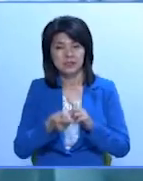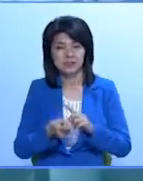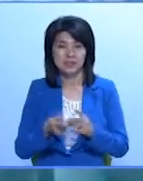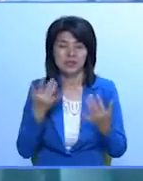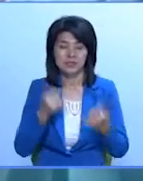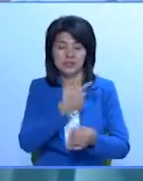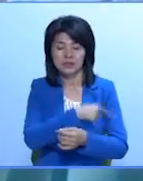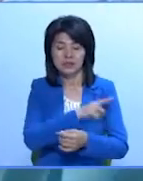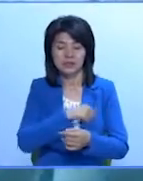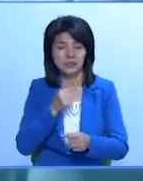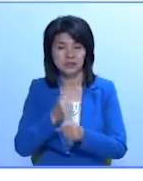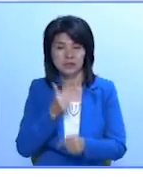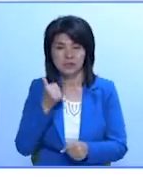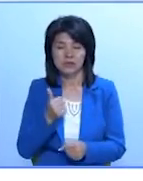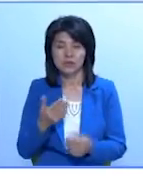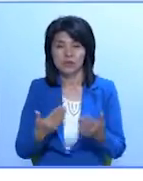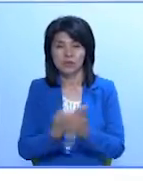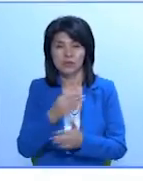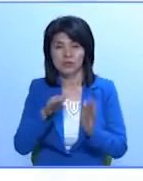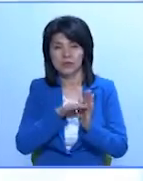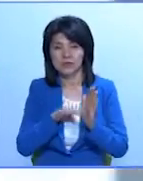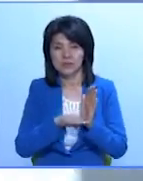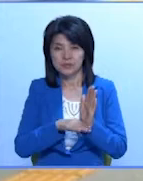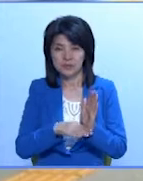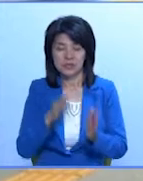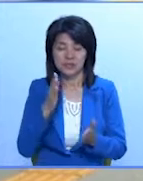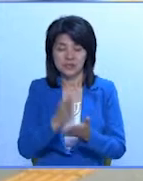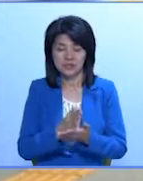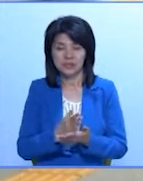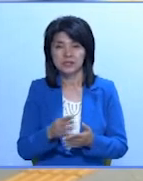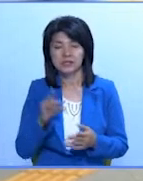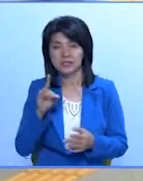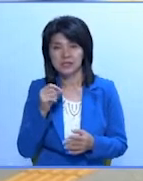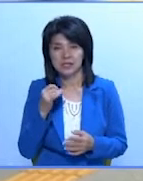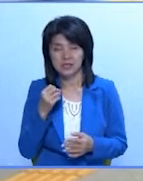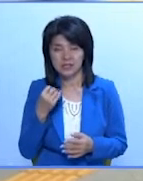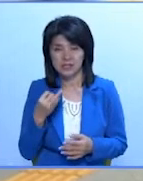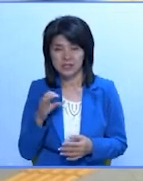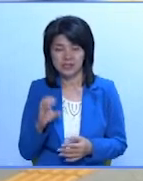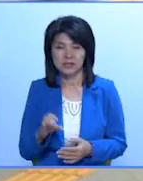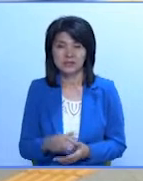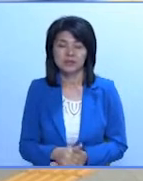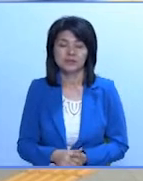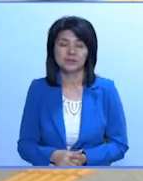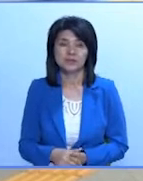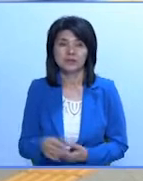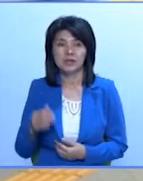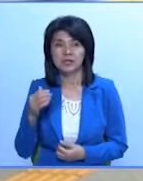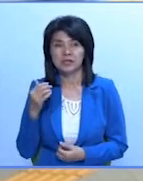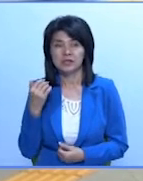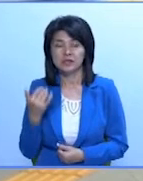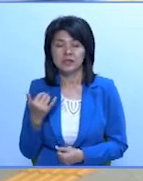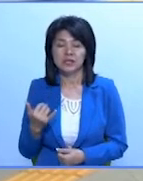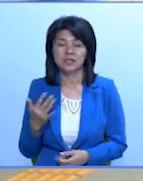күшейтілген. Жаңа кесте арқылы рейстер жүргізіледі. На данный момент практикуется продажа билетов онлайн. Қазіргі уақытта билеттер тек